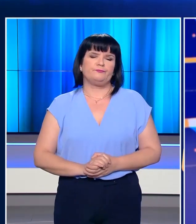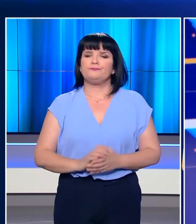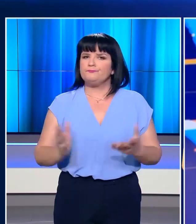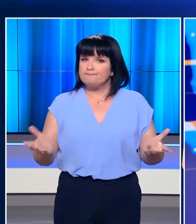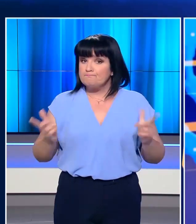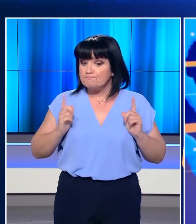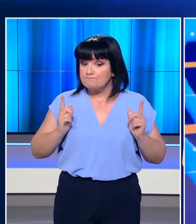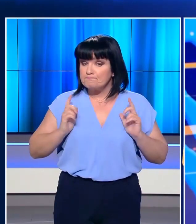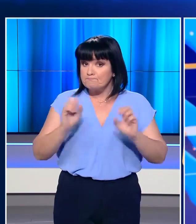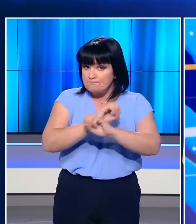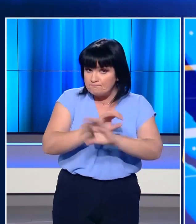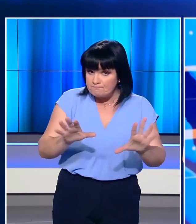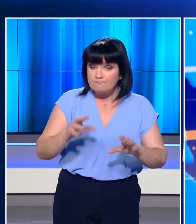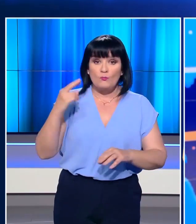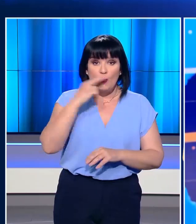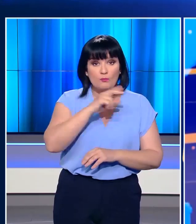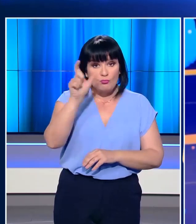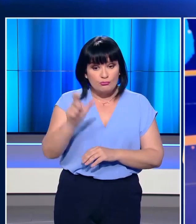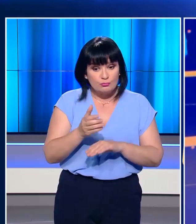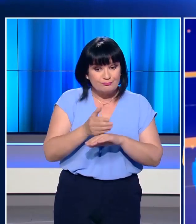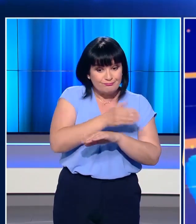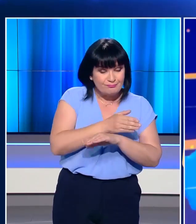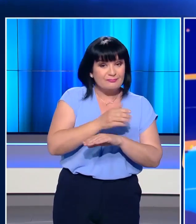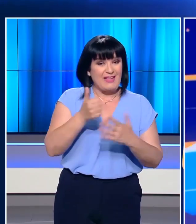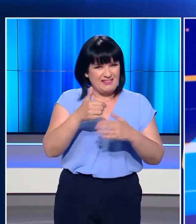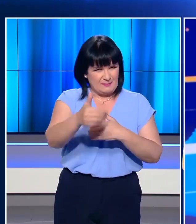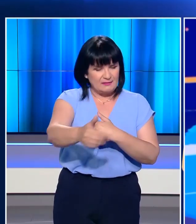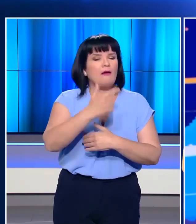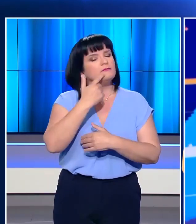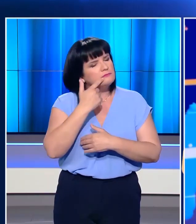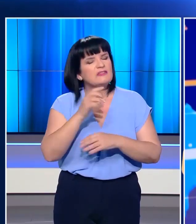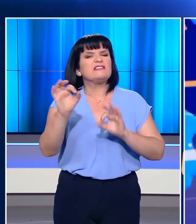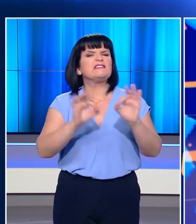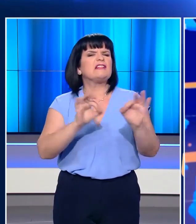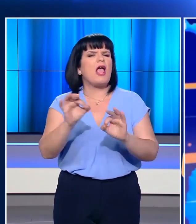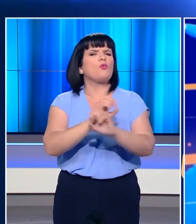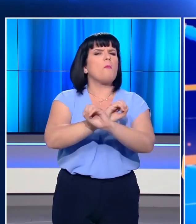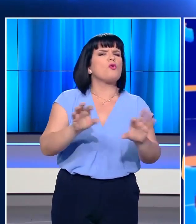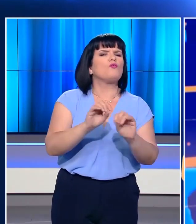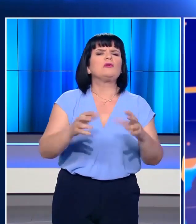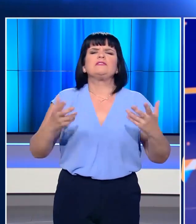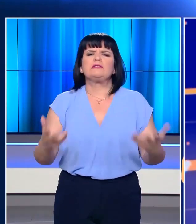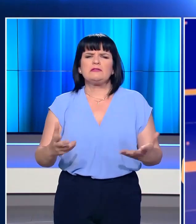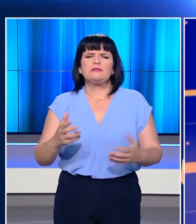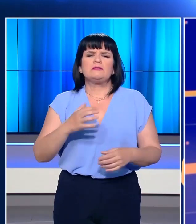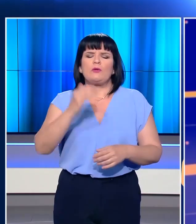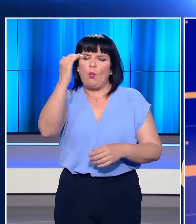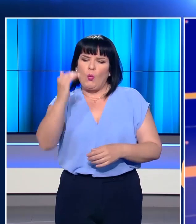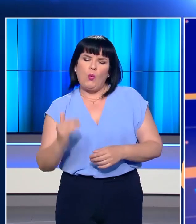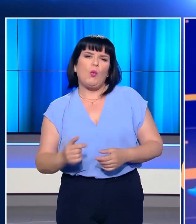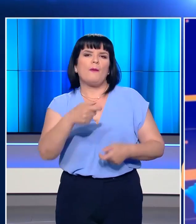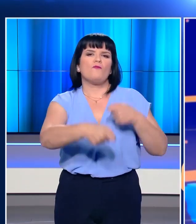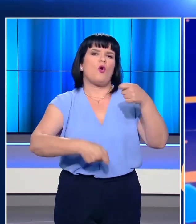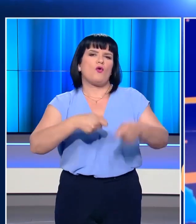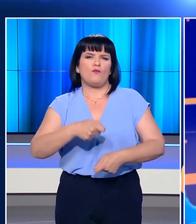Εν αναμονή των ανακοινώσεων από τον Πρωθυπουργό, το συνολικό κυβερνητικό σχέδιο θα περιλαμβάνει κατά πληροφορίες από έκτακτες μειώσεις φόρων